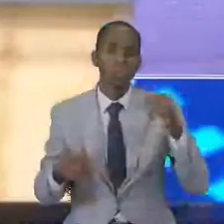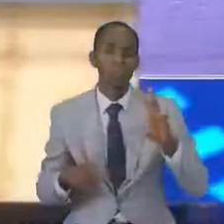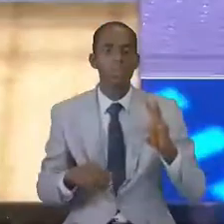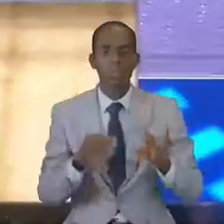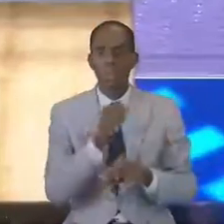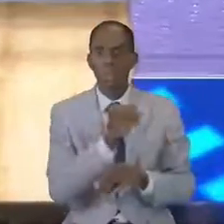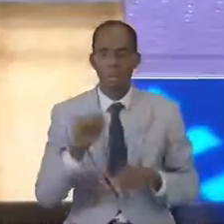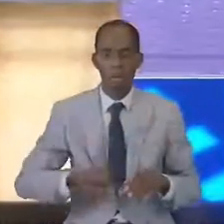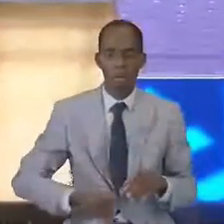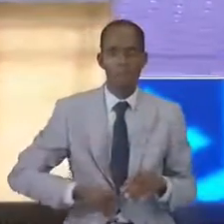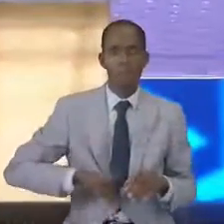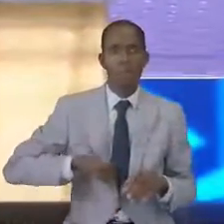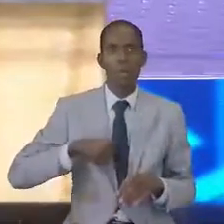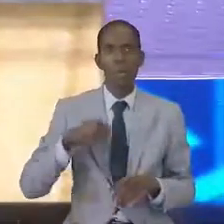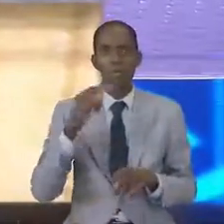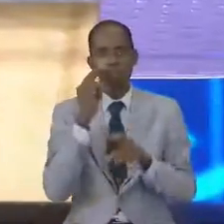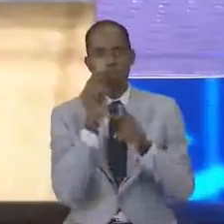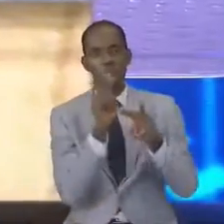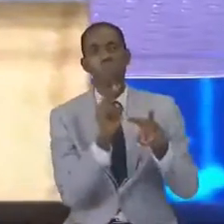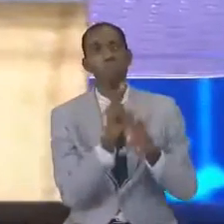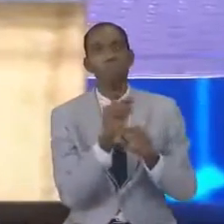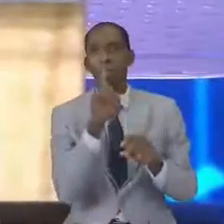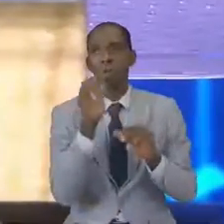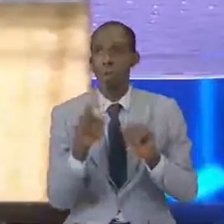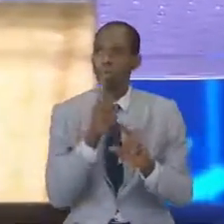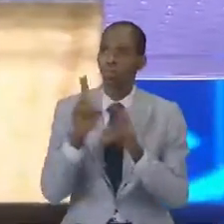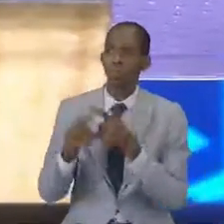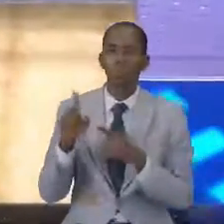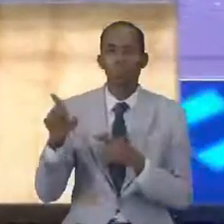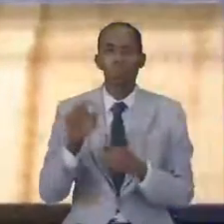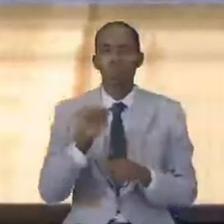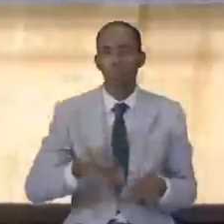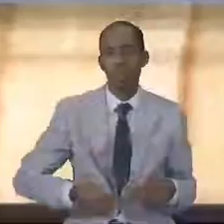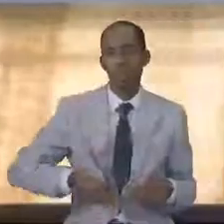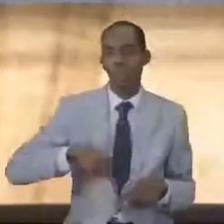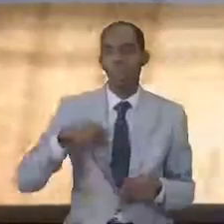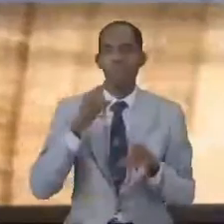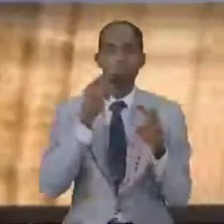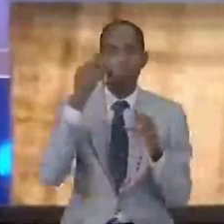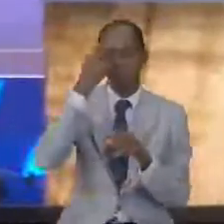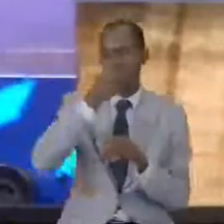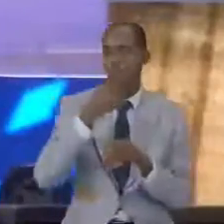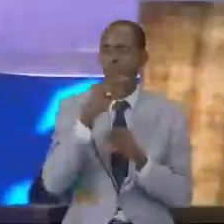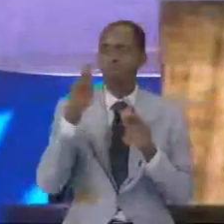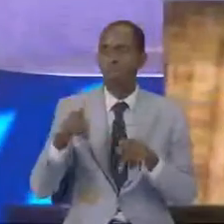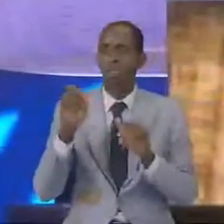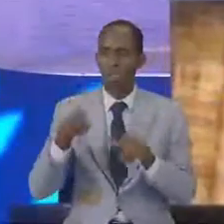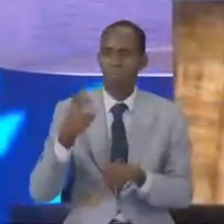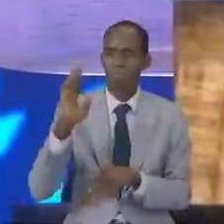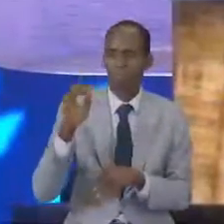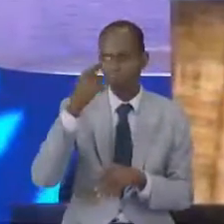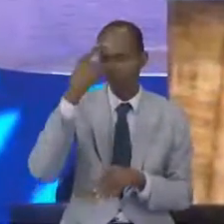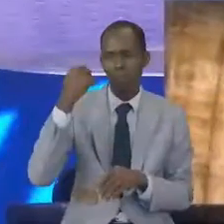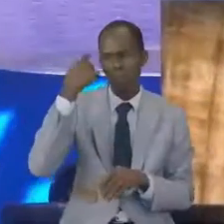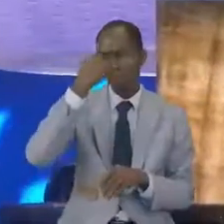les yeux au cœur personne ne peut lui parler il organise personne ne peut lui prêcher